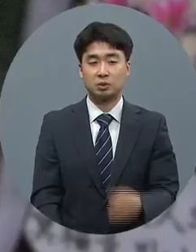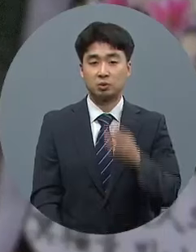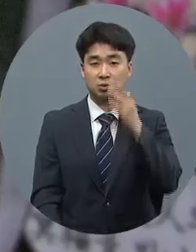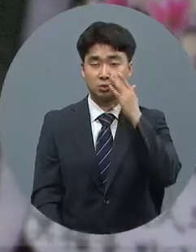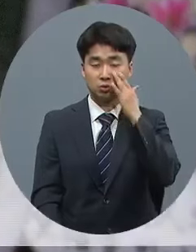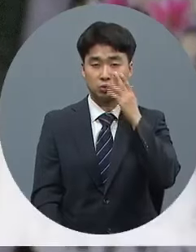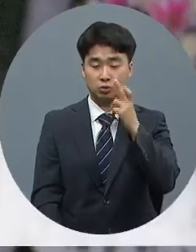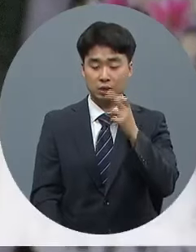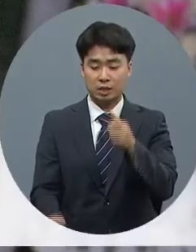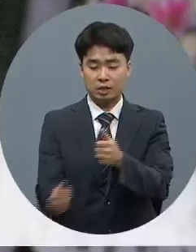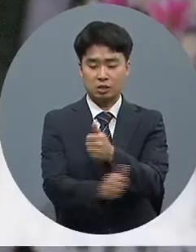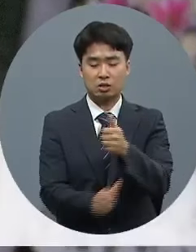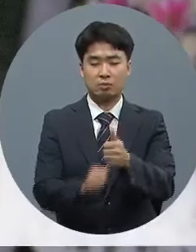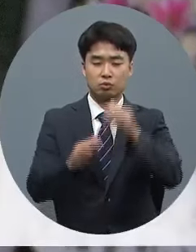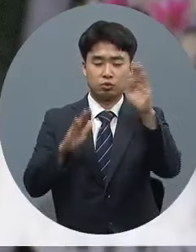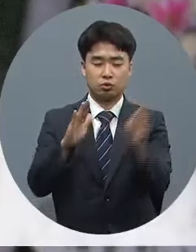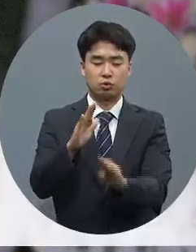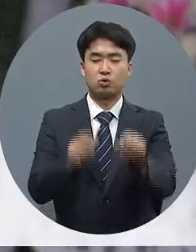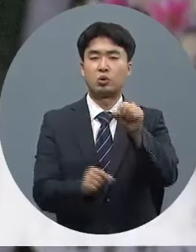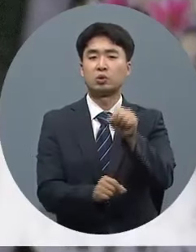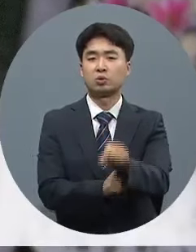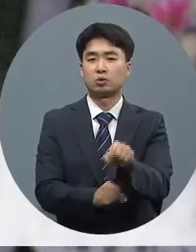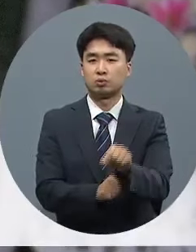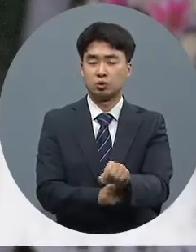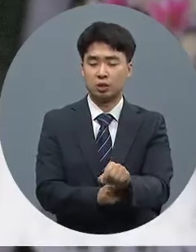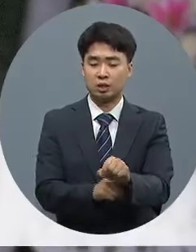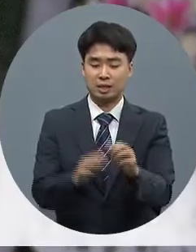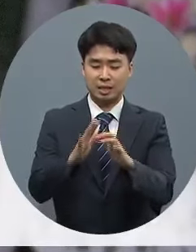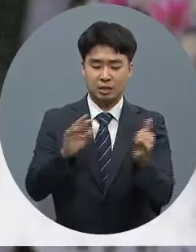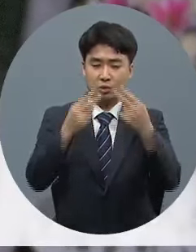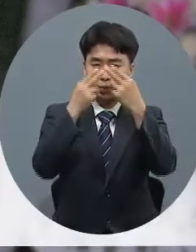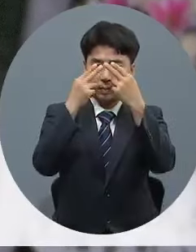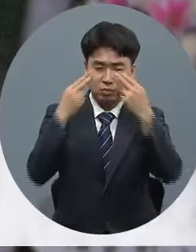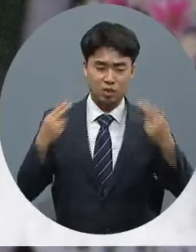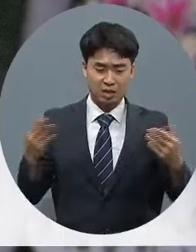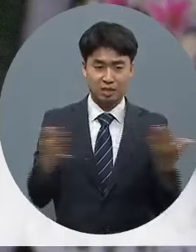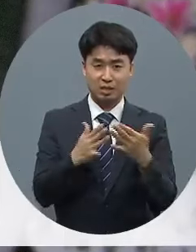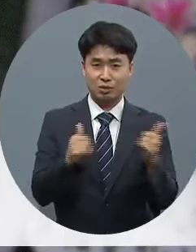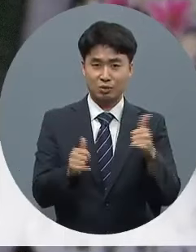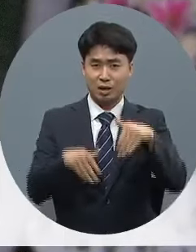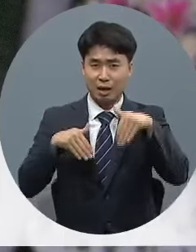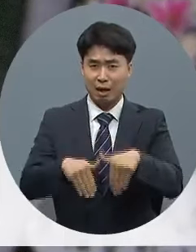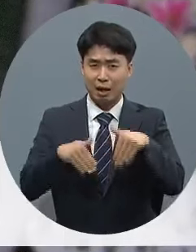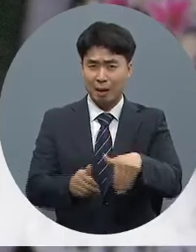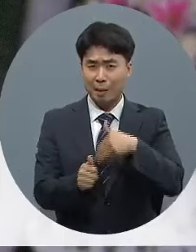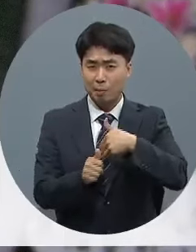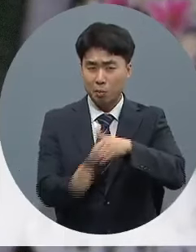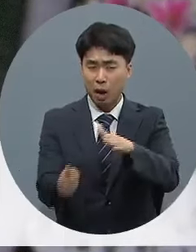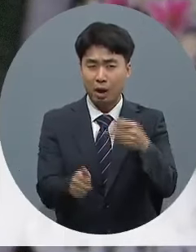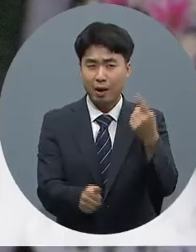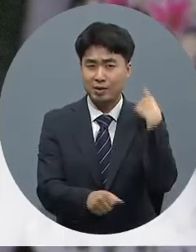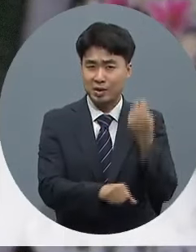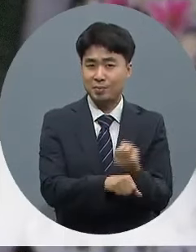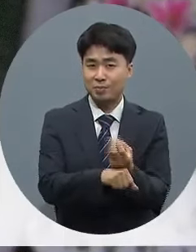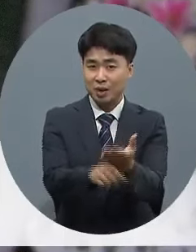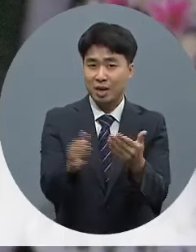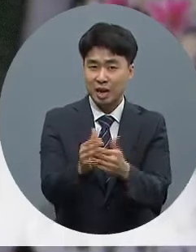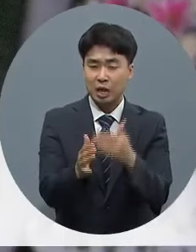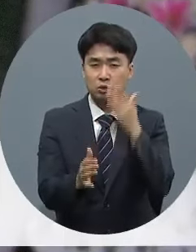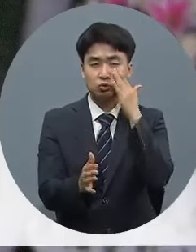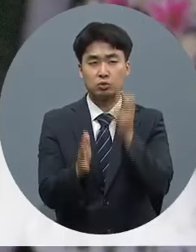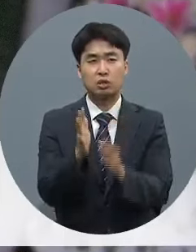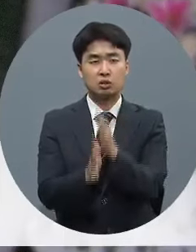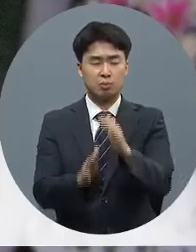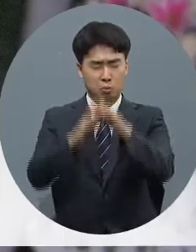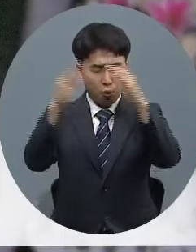울산시 소속 한 간부 공무원의 가족 장례에 직원들이 동원됐다는 소식 어제 전해드렸는데요 울산시는